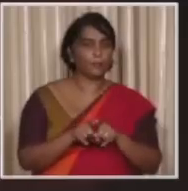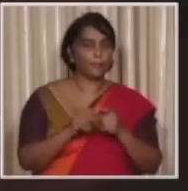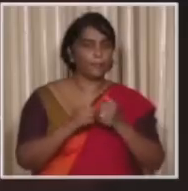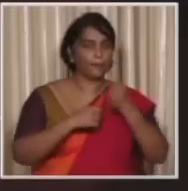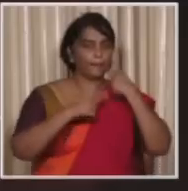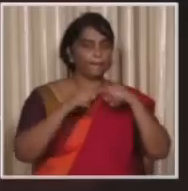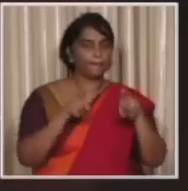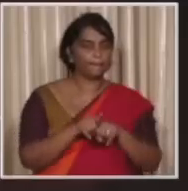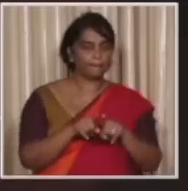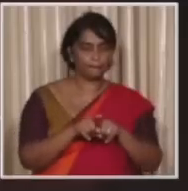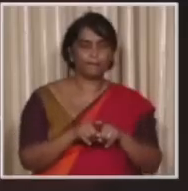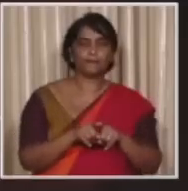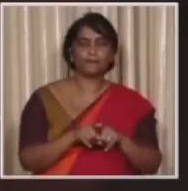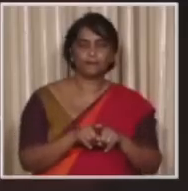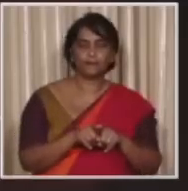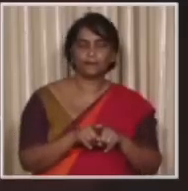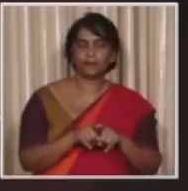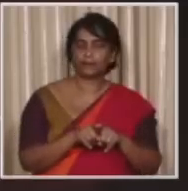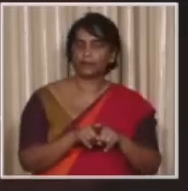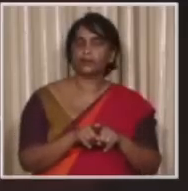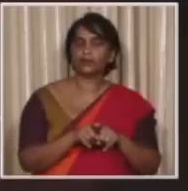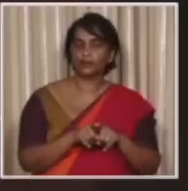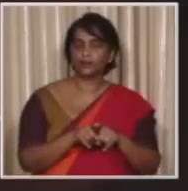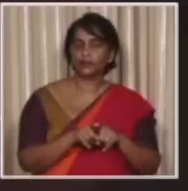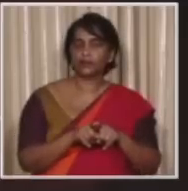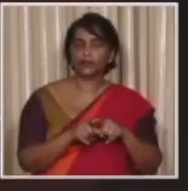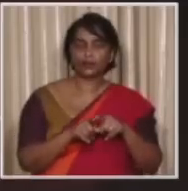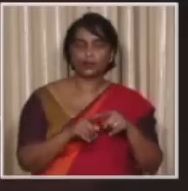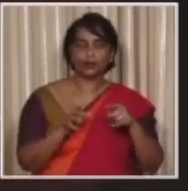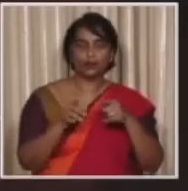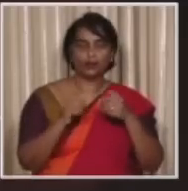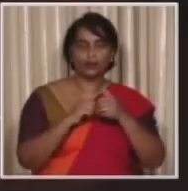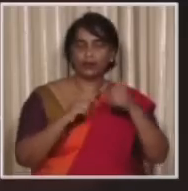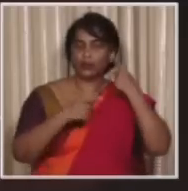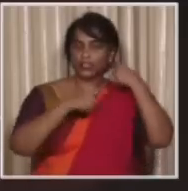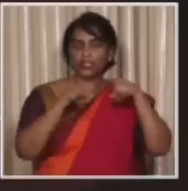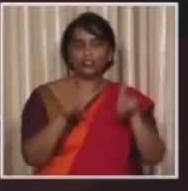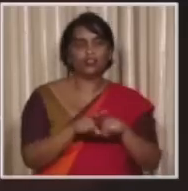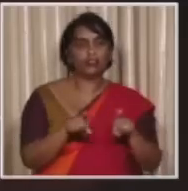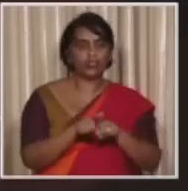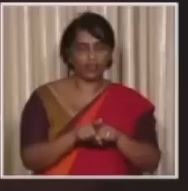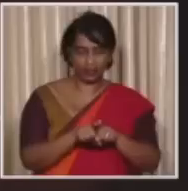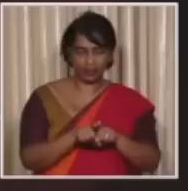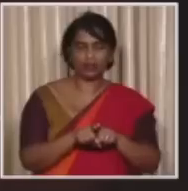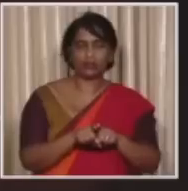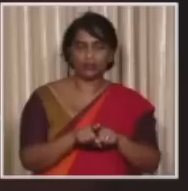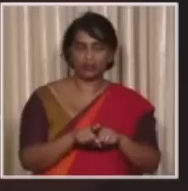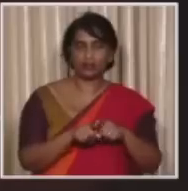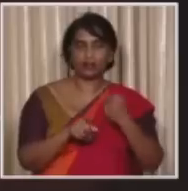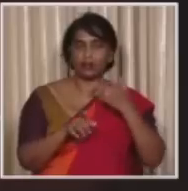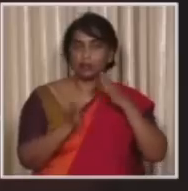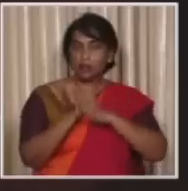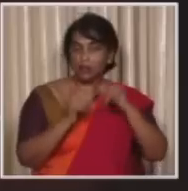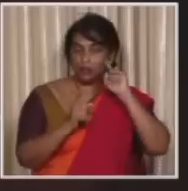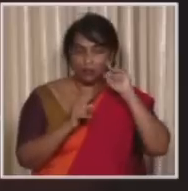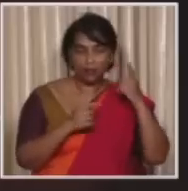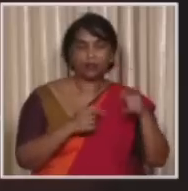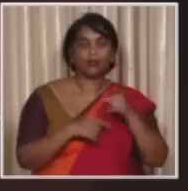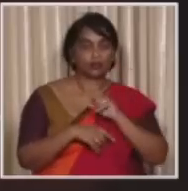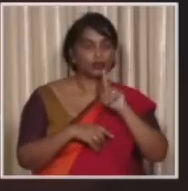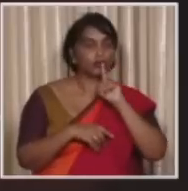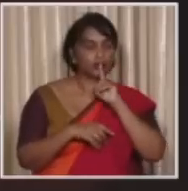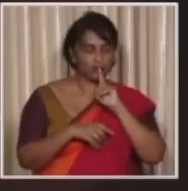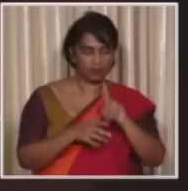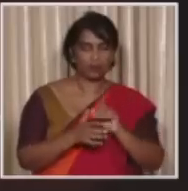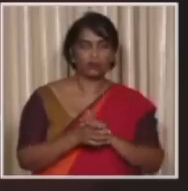මේ අවසන් කරන ගරු මන්ත්‍රීතුමිය. අවසන් කරනවා මහවැලි අමාත්‍යංශය ඉඩම් තියෙන තැන් දන්නේ නැත්නම් ඒක කියන්න